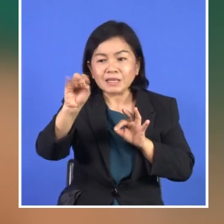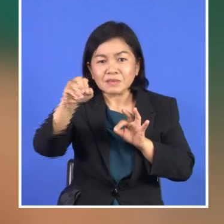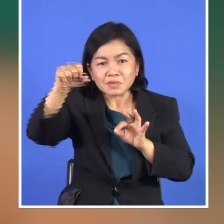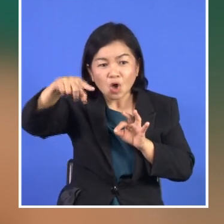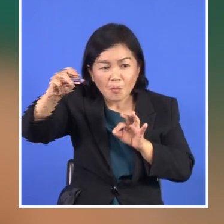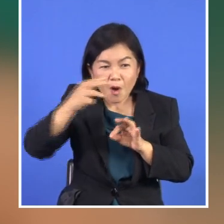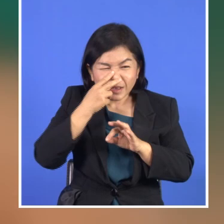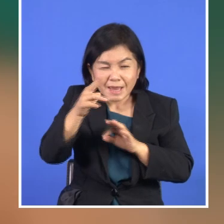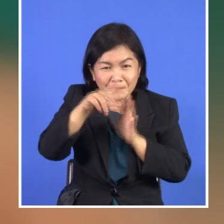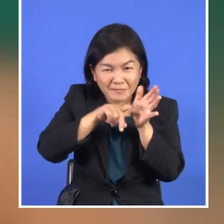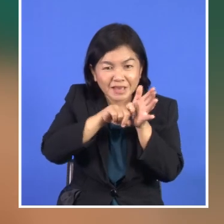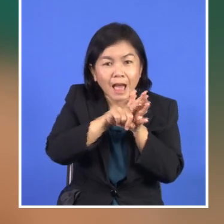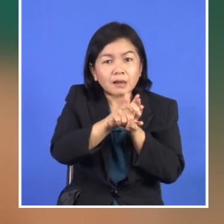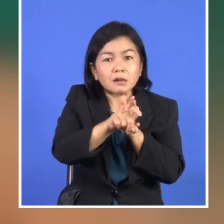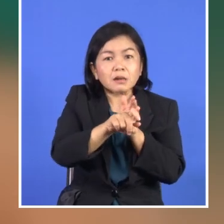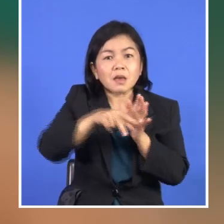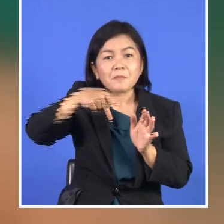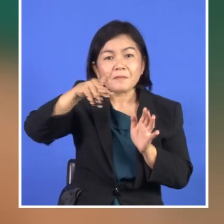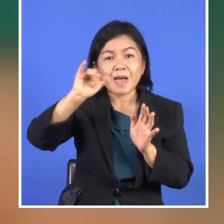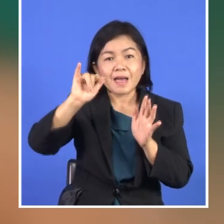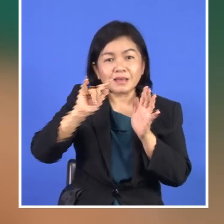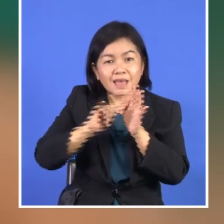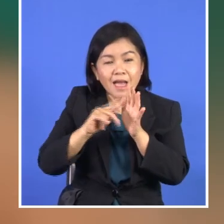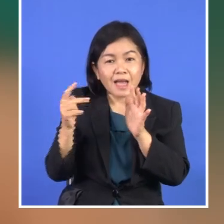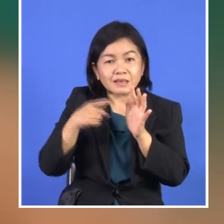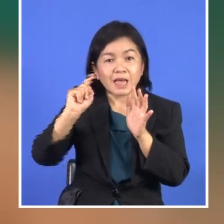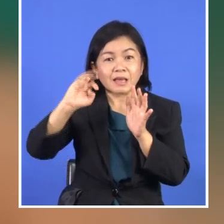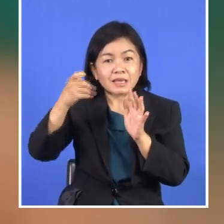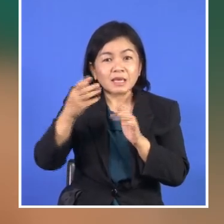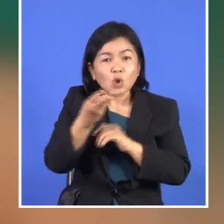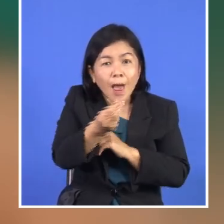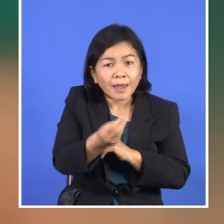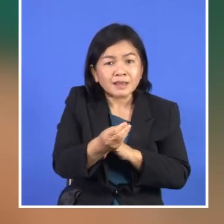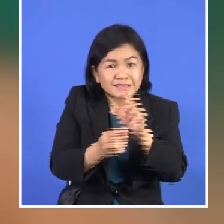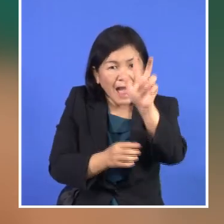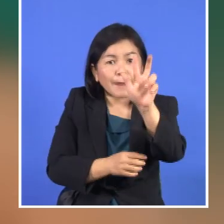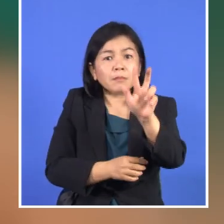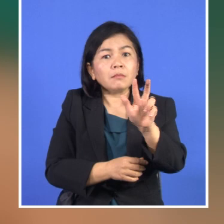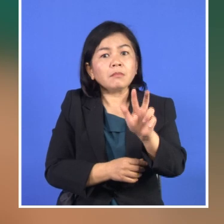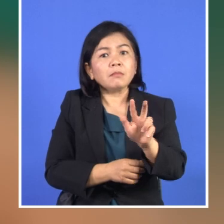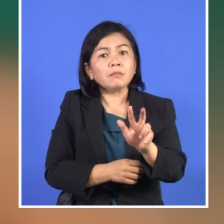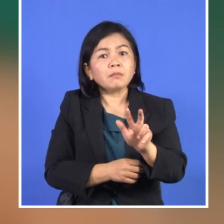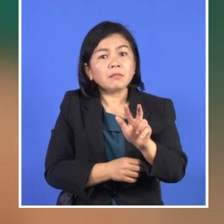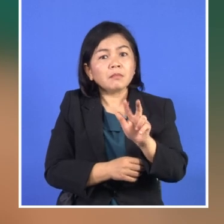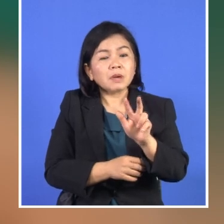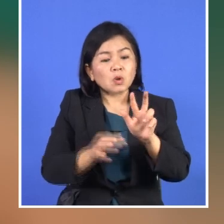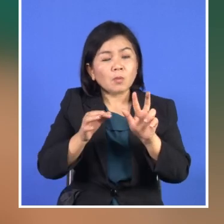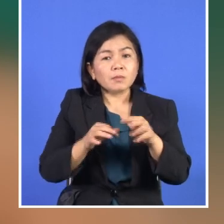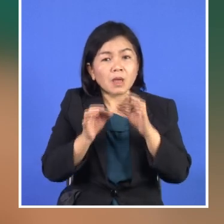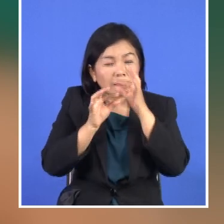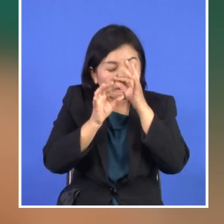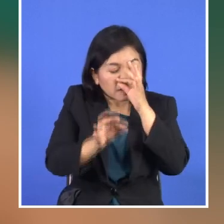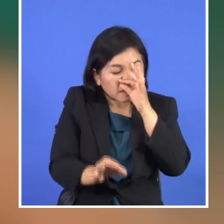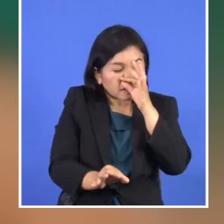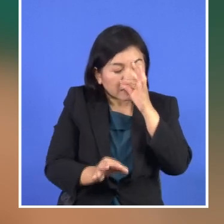ให้ดูใกล้ๆ 80เซนติเมตรแล้วไม่ใช่ตัวเดียว3ตัวแปลว่ามี3เส้นแน่ๆเลยออกจากจมูกของคน